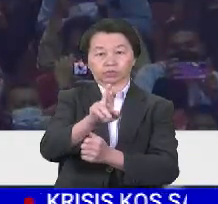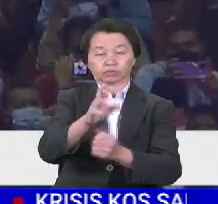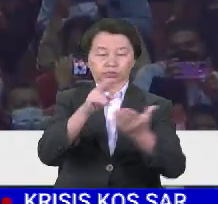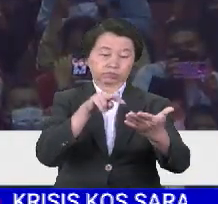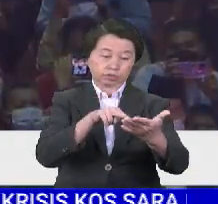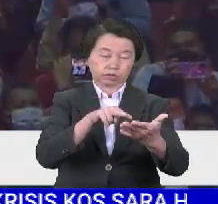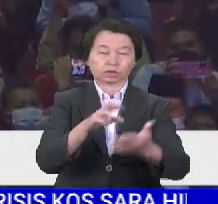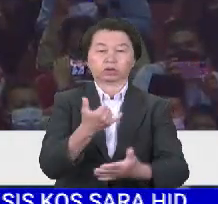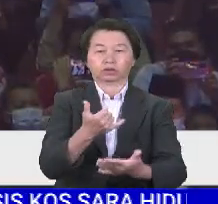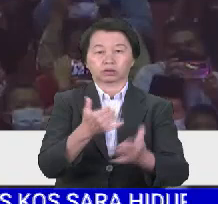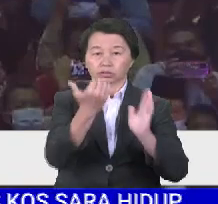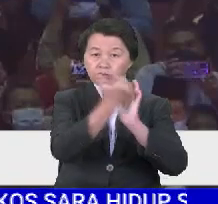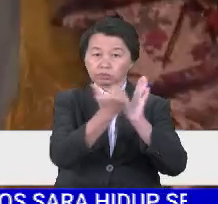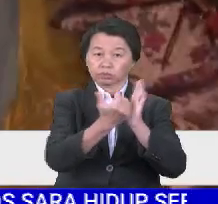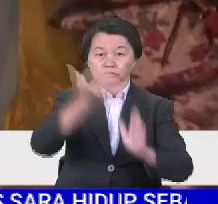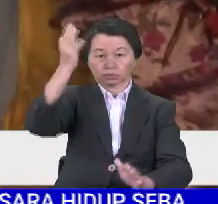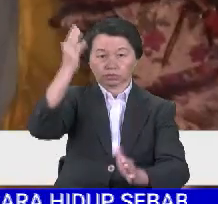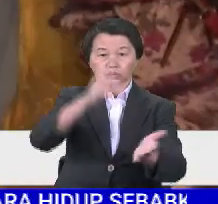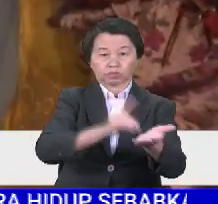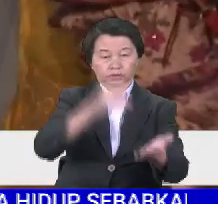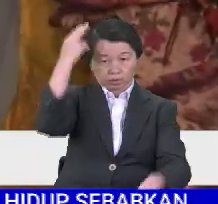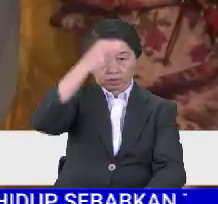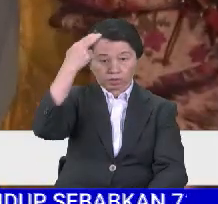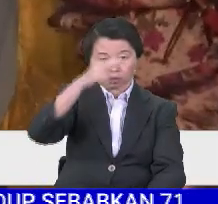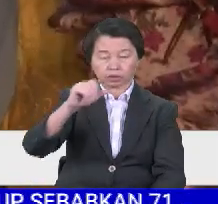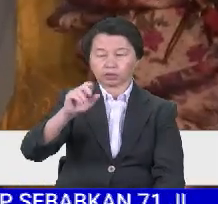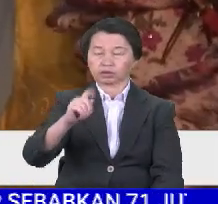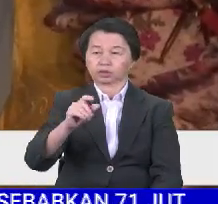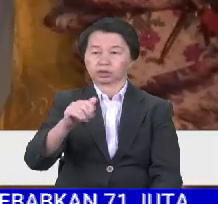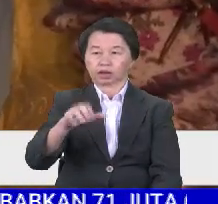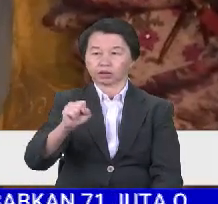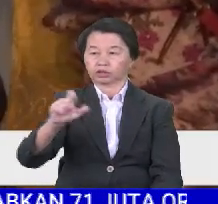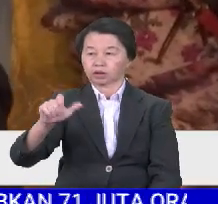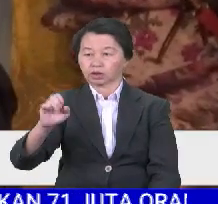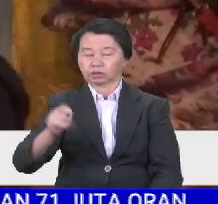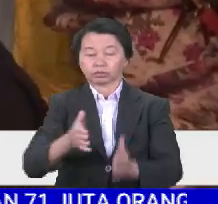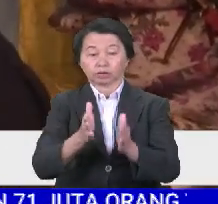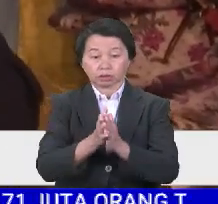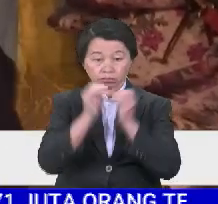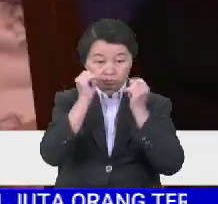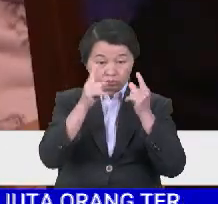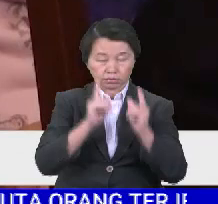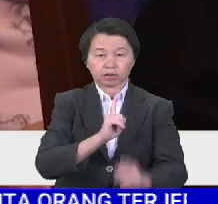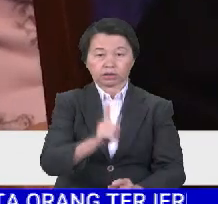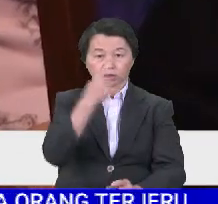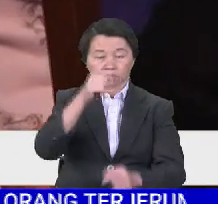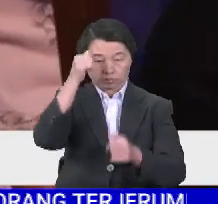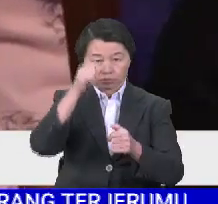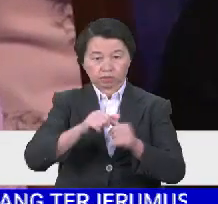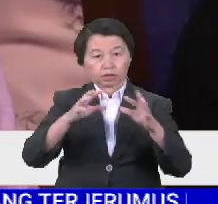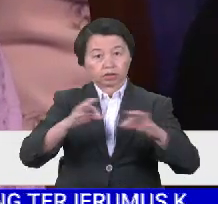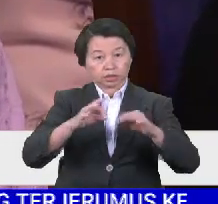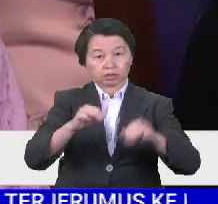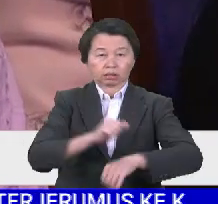penonton. Antara intipati ceramah Dr. Haji Dasad Latif adalah menyuruh meningkatkan kesedaran umat Islam untuk memperingati